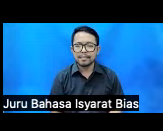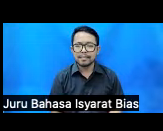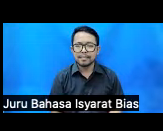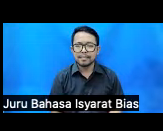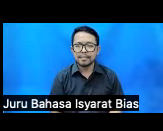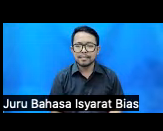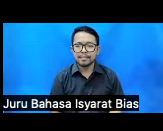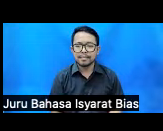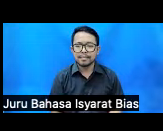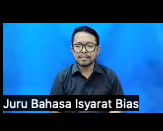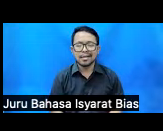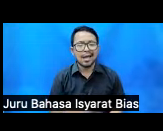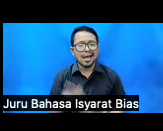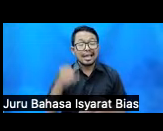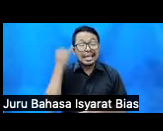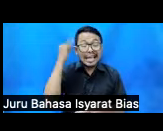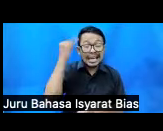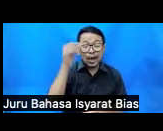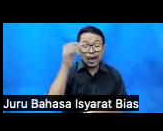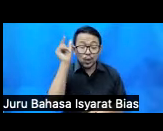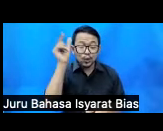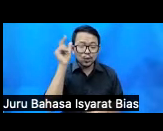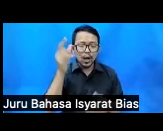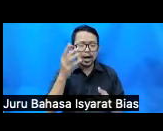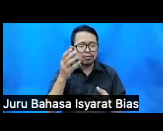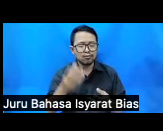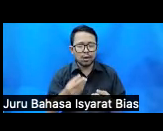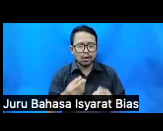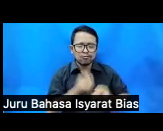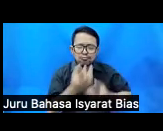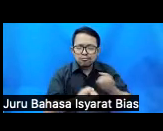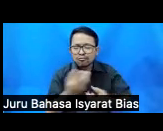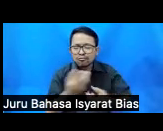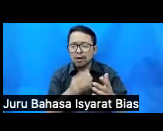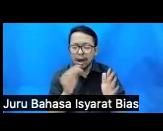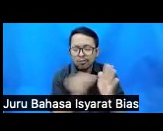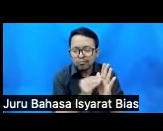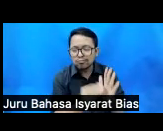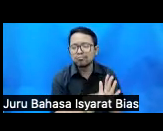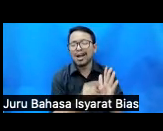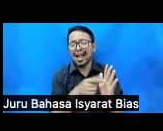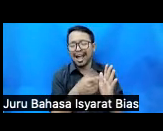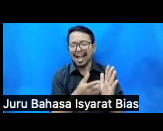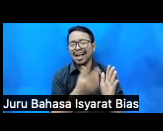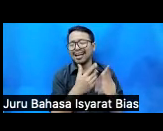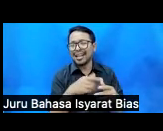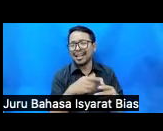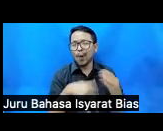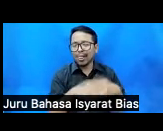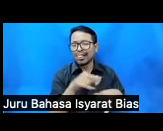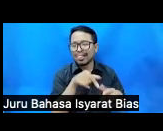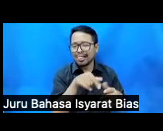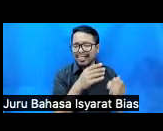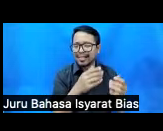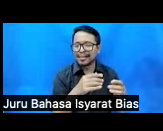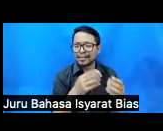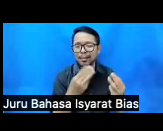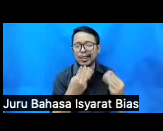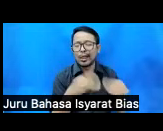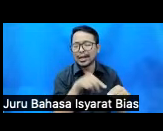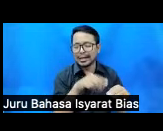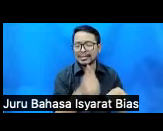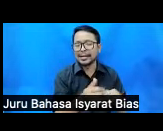menuangkan inspirasi kami semua kan, apa yang kami inginkan tersalur di sini, di tempat ini. Desain gimana